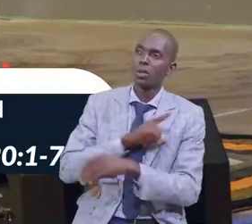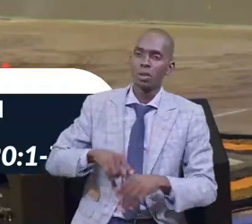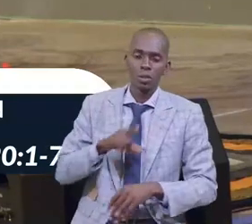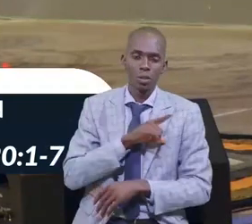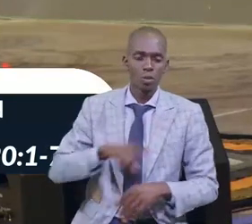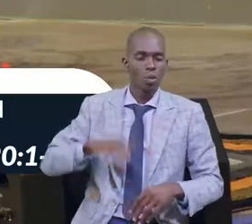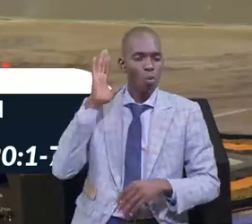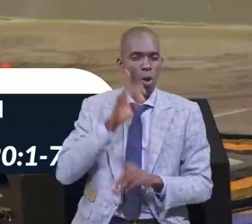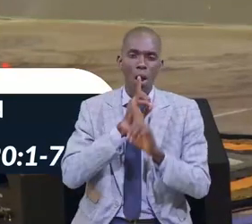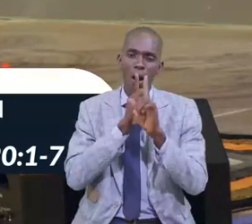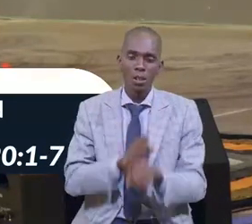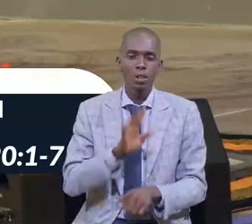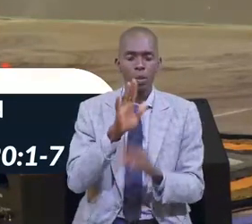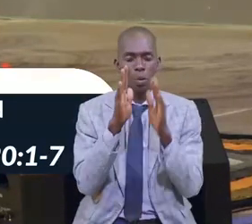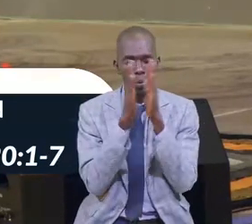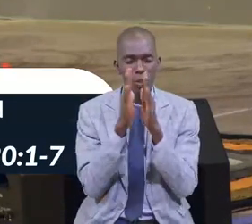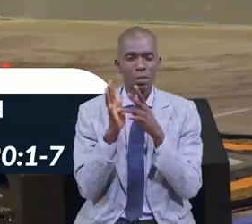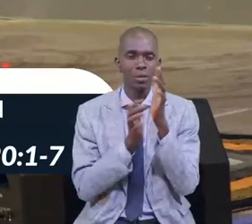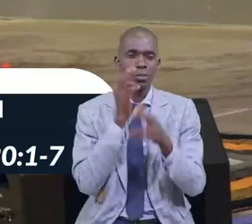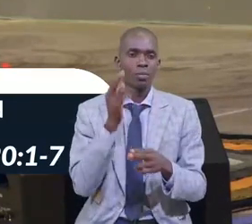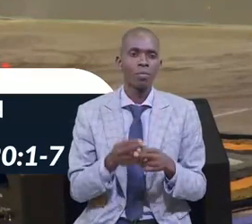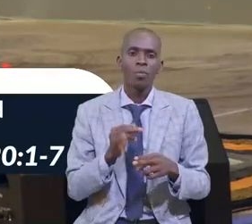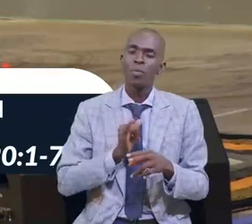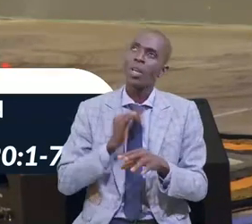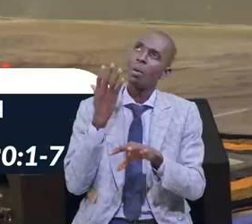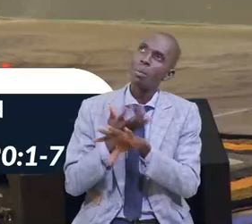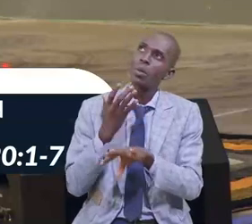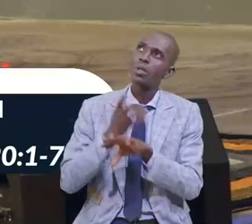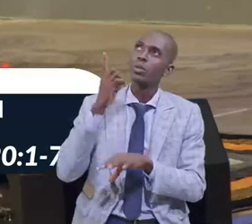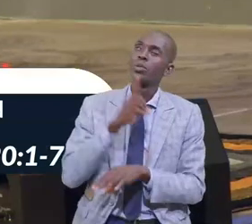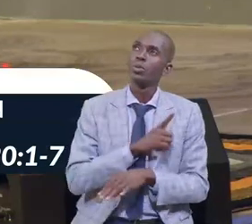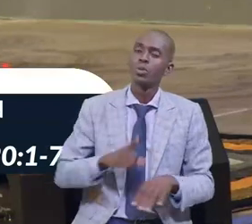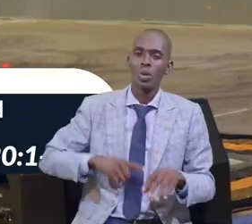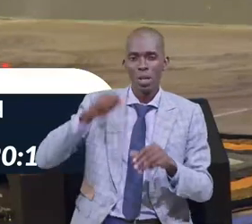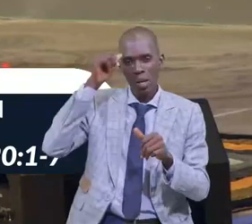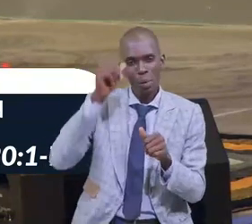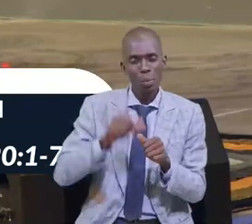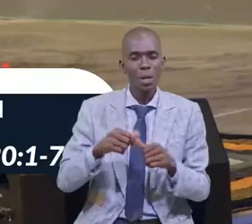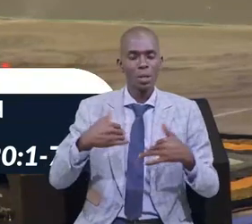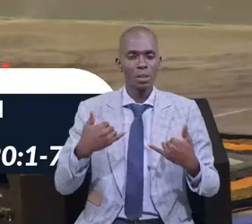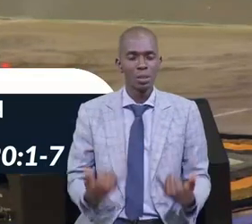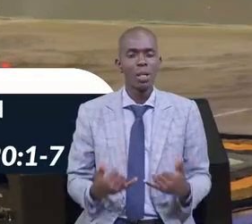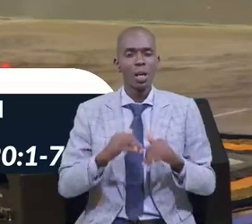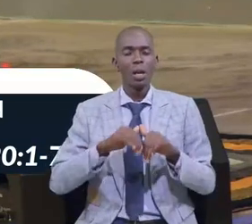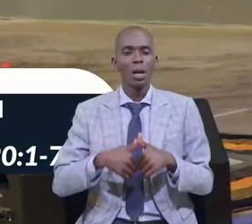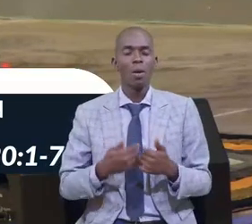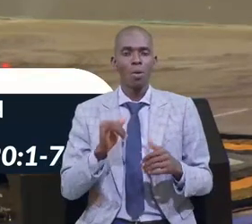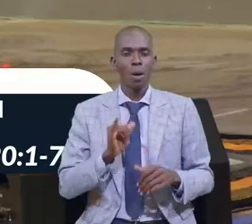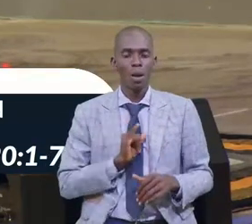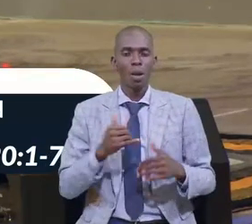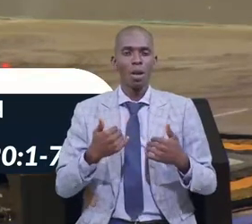Seigneur vous exaucera. Oui, Éternel, souviens-toi que j'ai